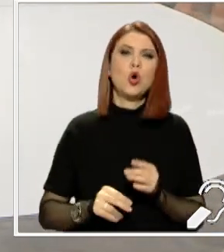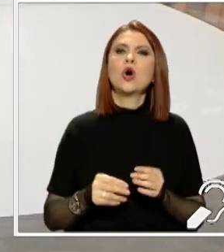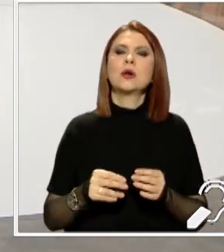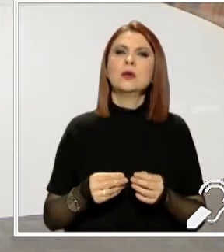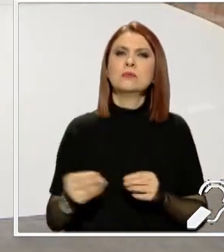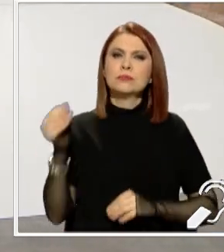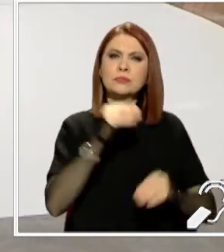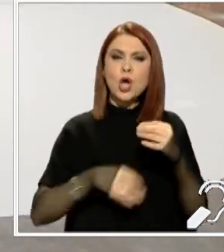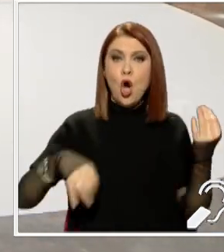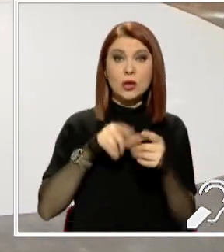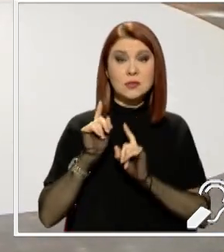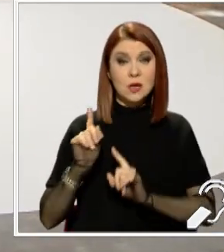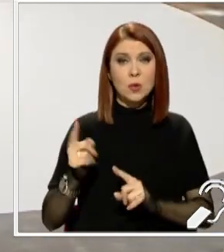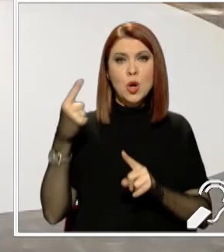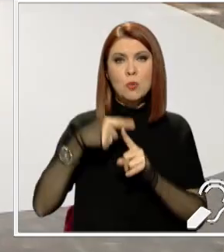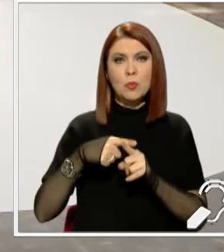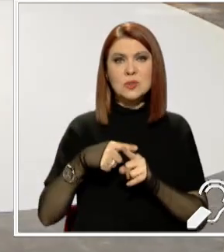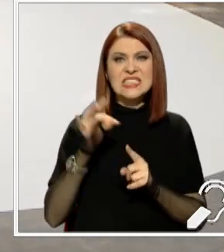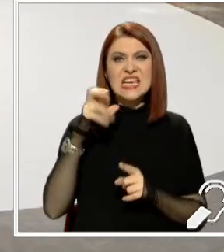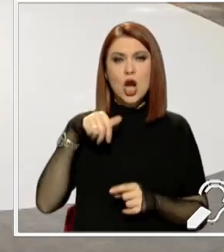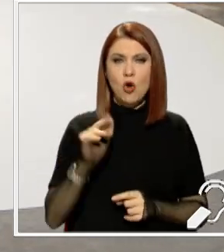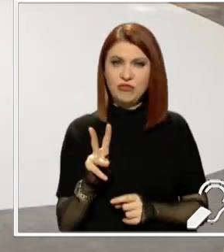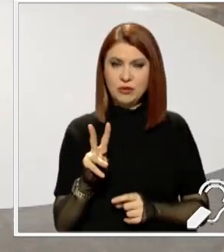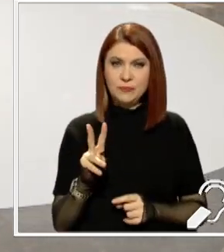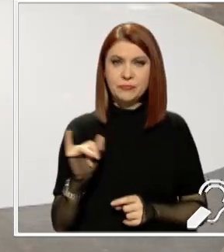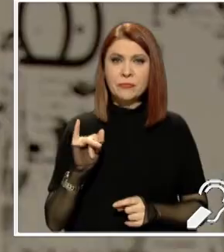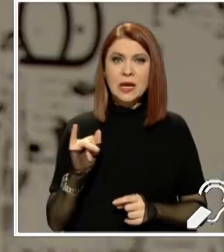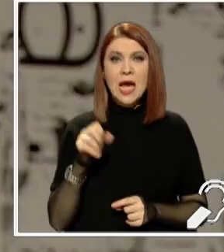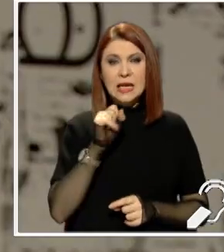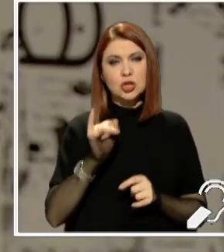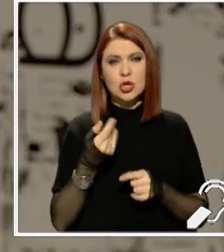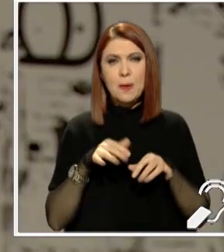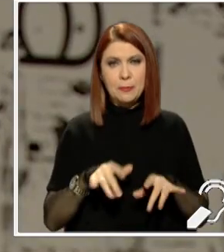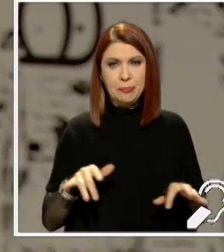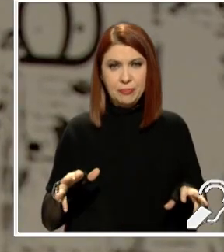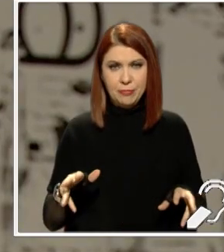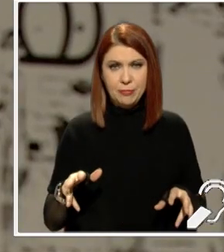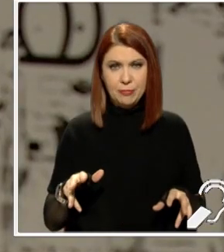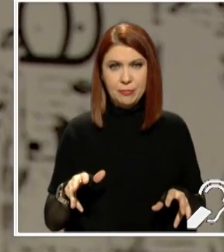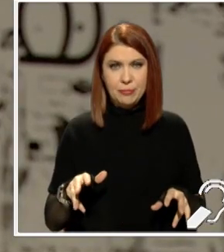orchestrate de domnia sa și de Mișa Țiganov, care cântă și la pian